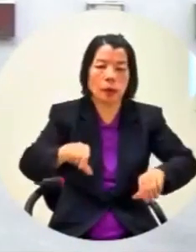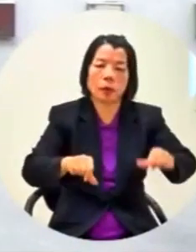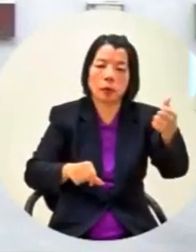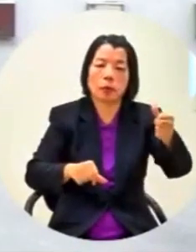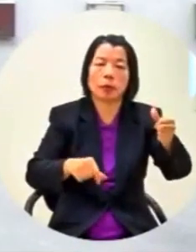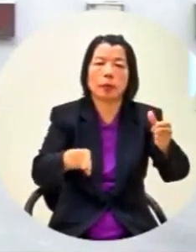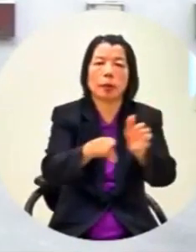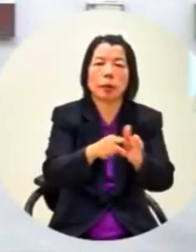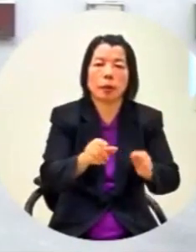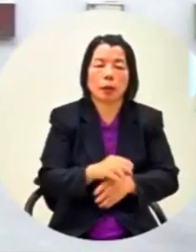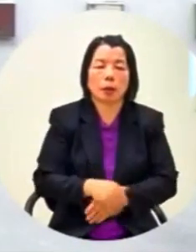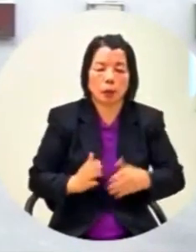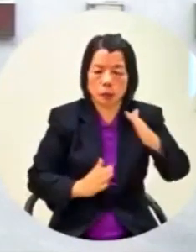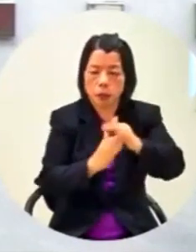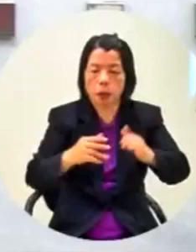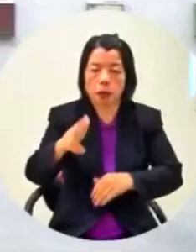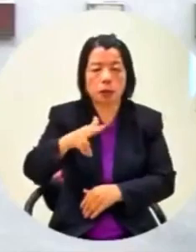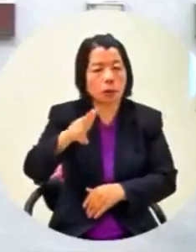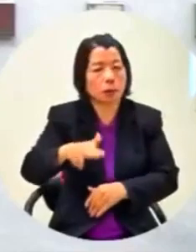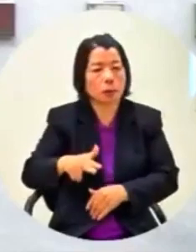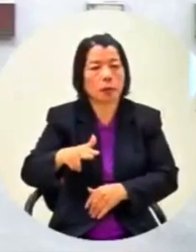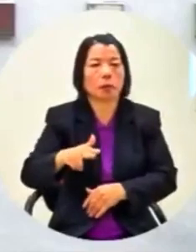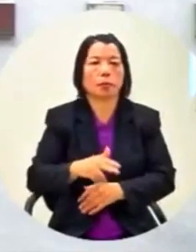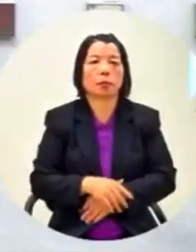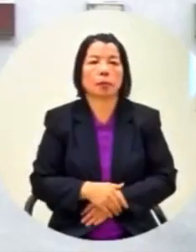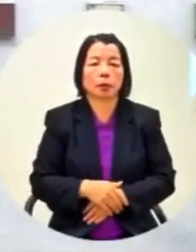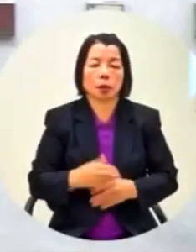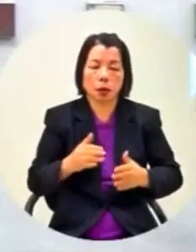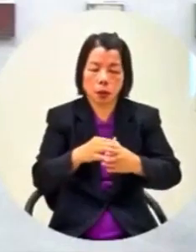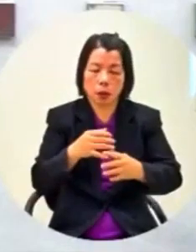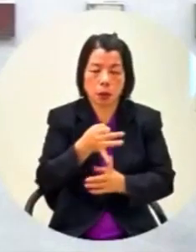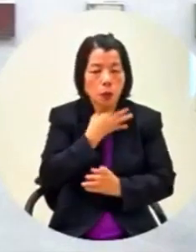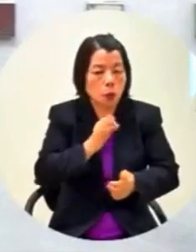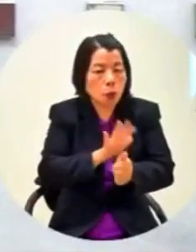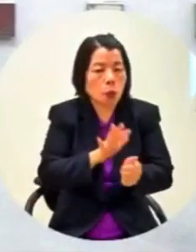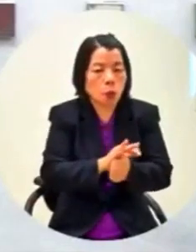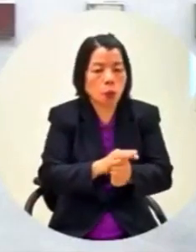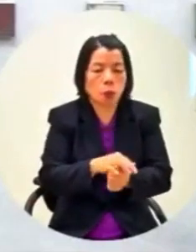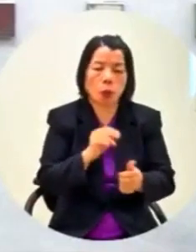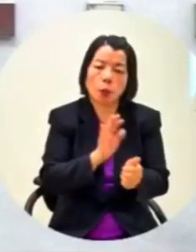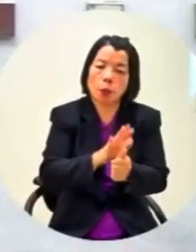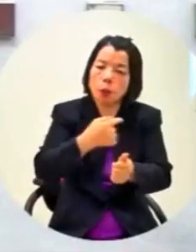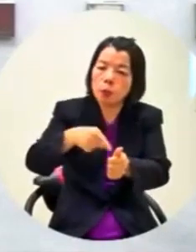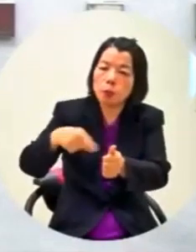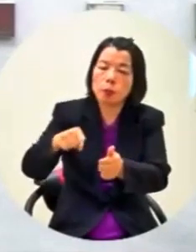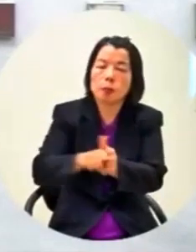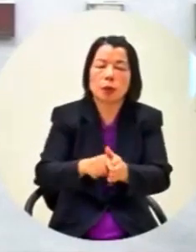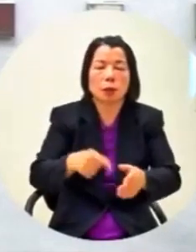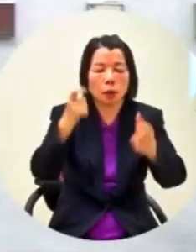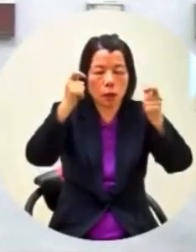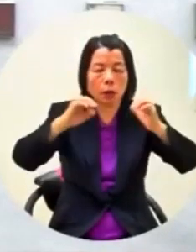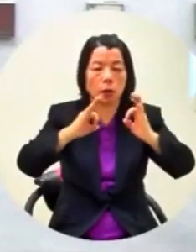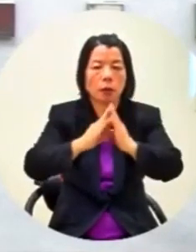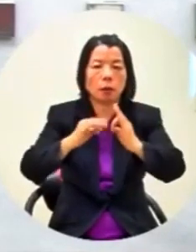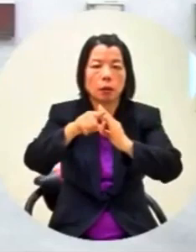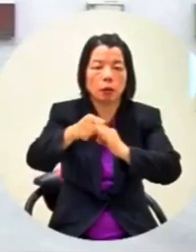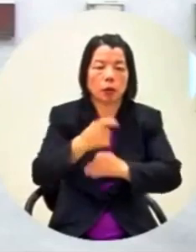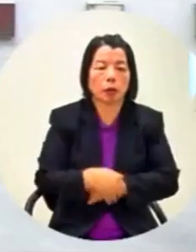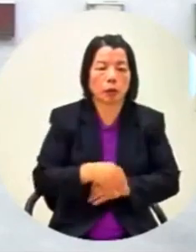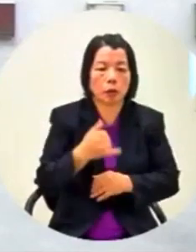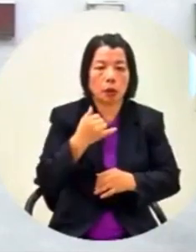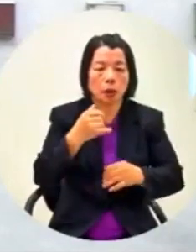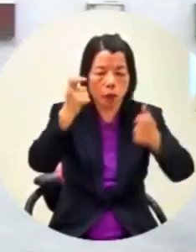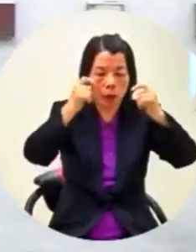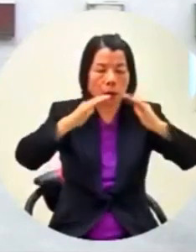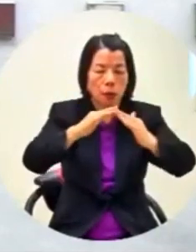限7000元新台币。在纾困的辅导方面，我们高雄银行推出了齐心防疫高雄最